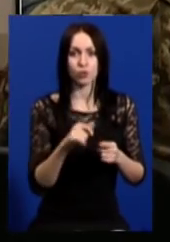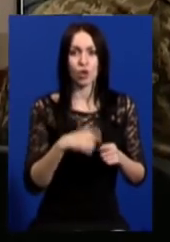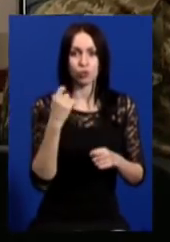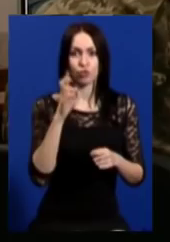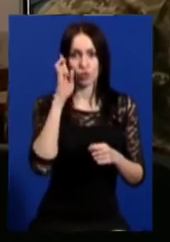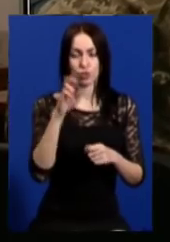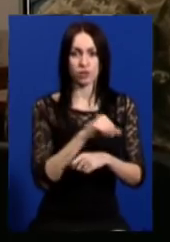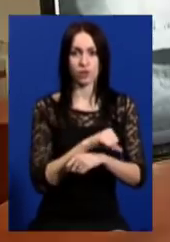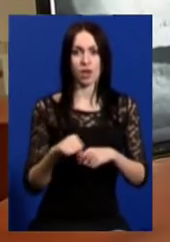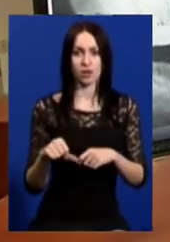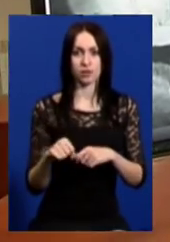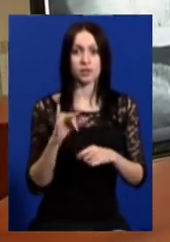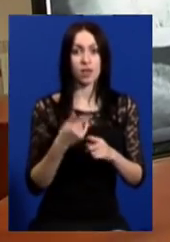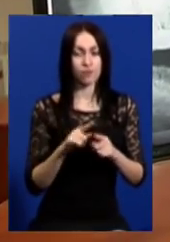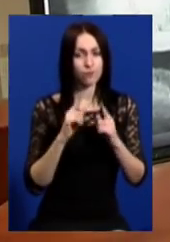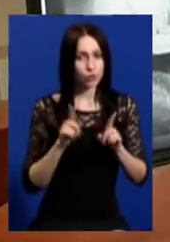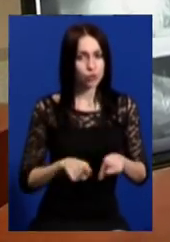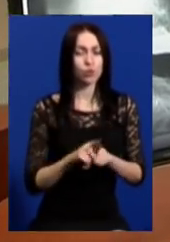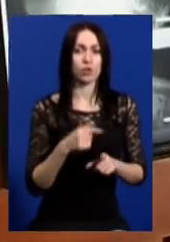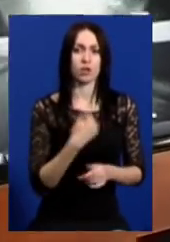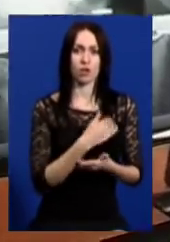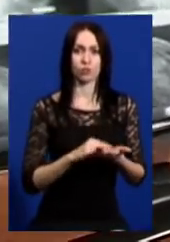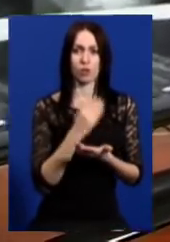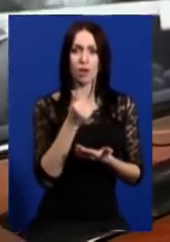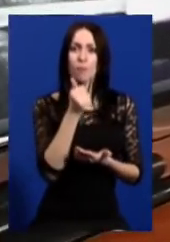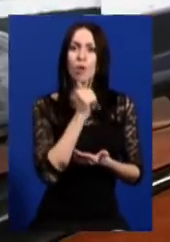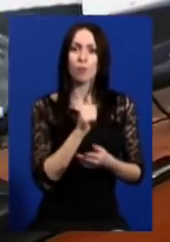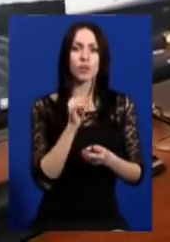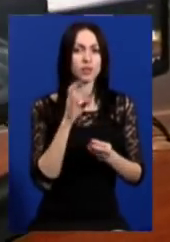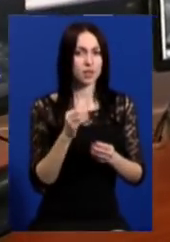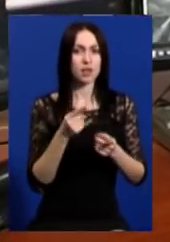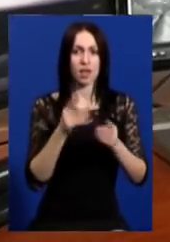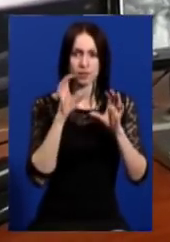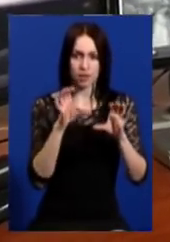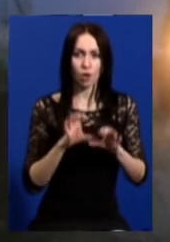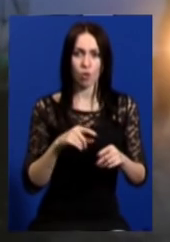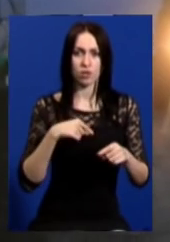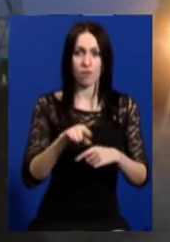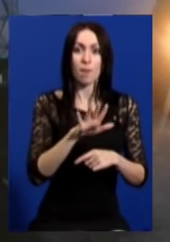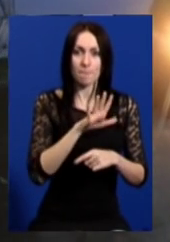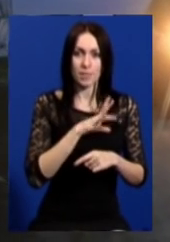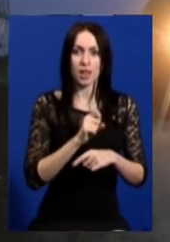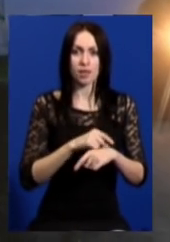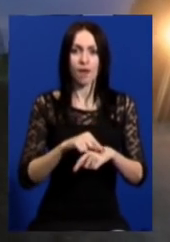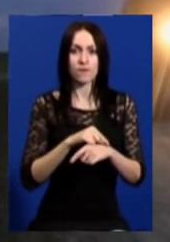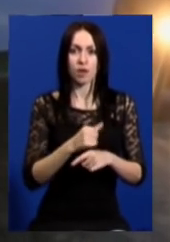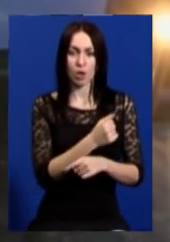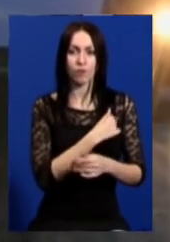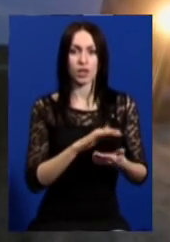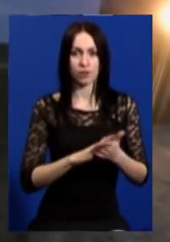кордону. І все-таки я хочу уточнити, спроби нелегального перетину кордону були за час дії військово-воєнного